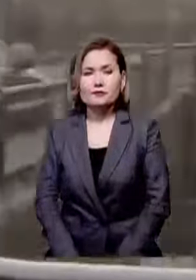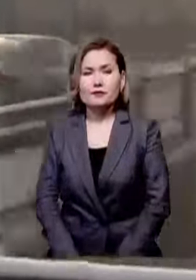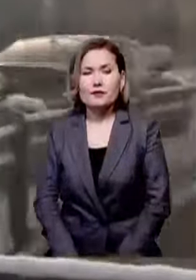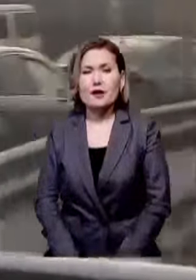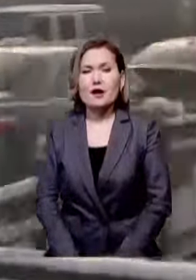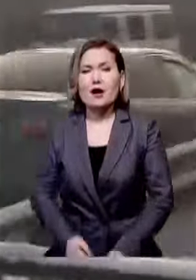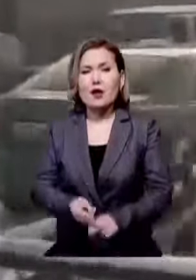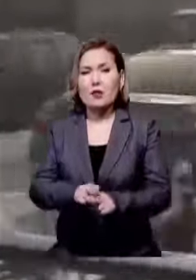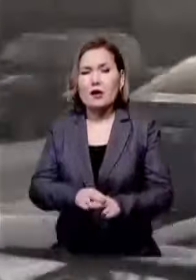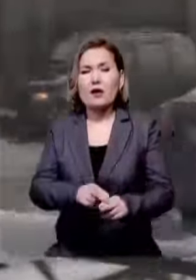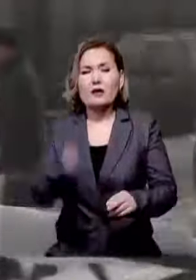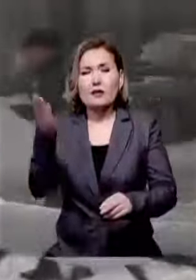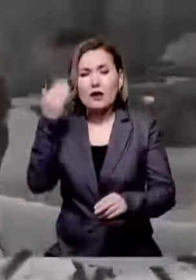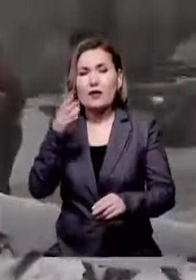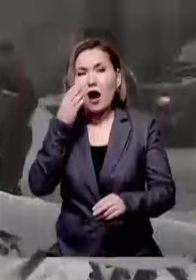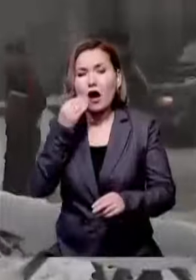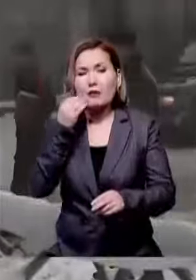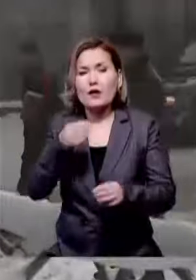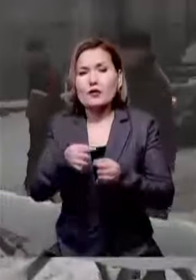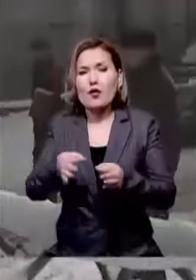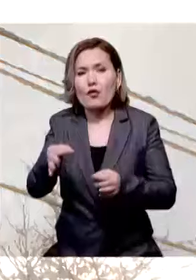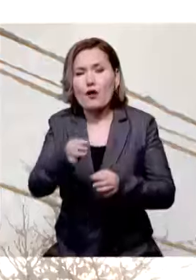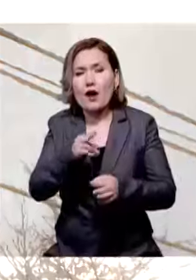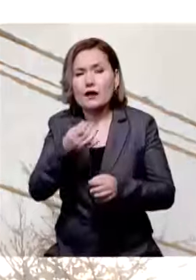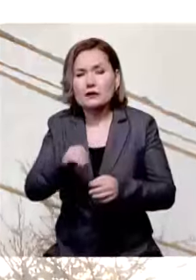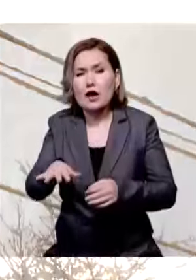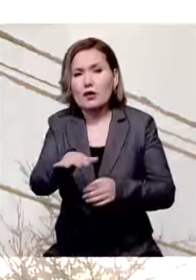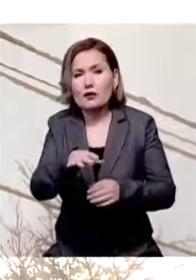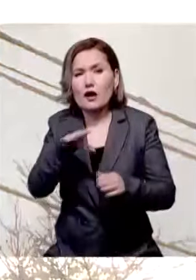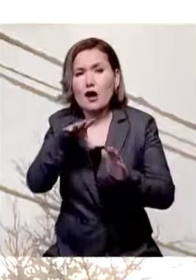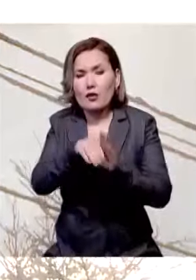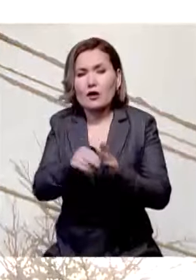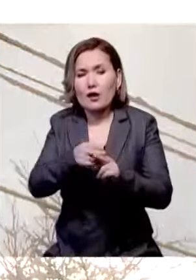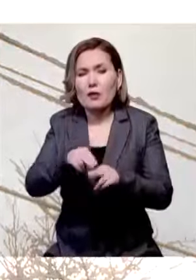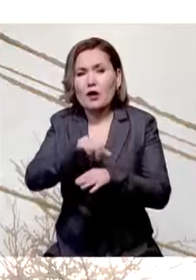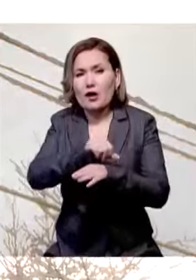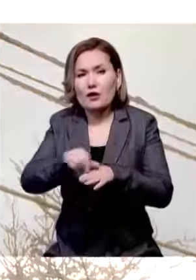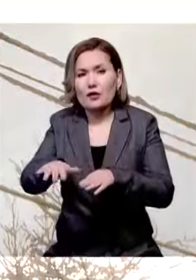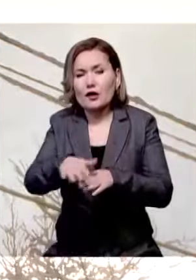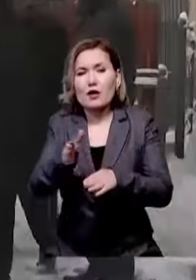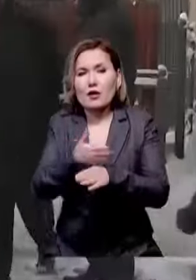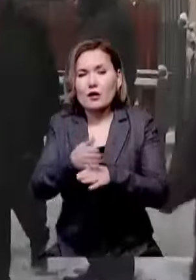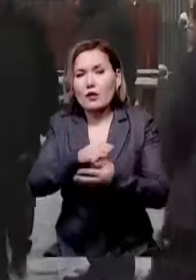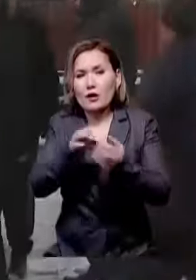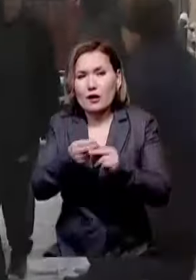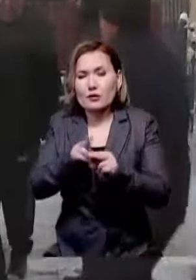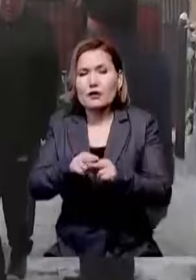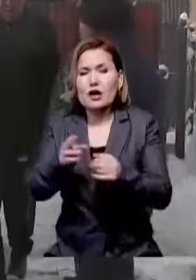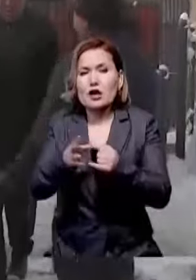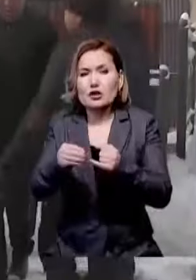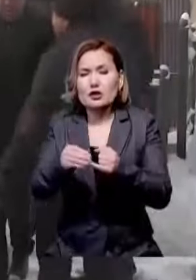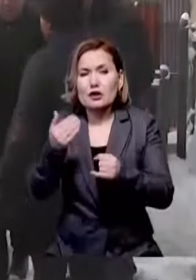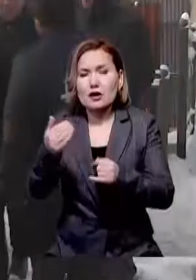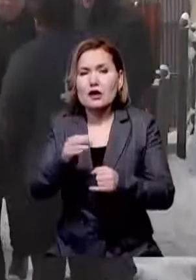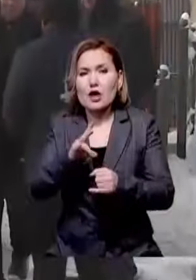Бұл бау-бақша бірлестіктер бұрын Алматы облысының Қарасай ауданына қараған. 2014 жылы шаһардың шекарасын кеңейту туралы бұйрық шығып, бұл жерлер Наурызбай